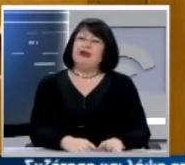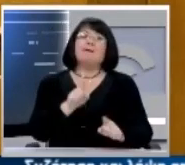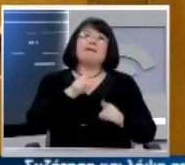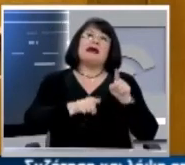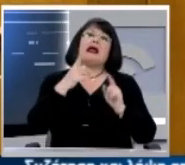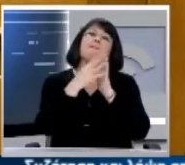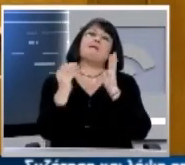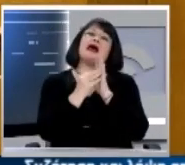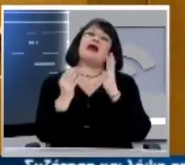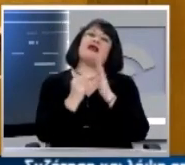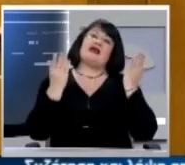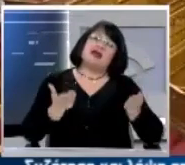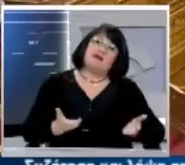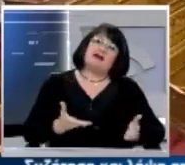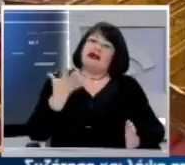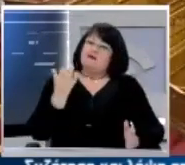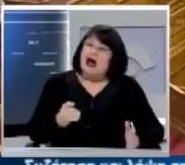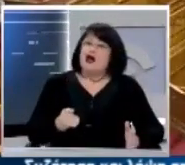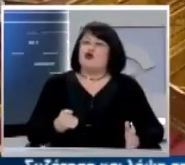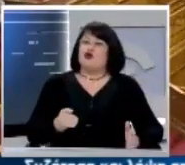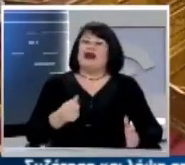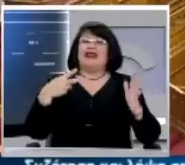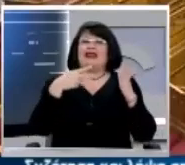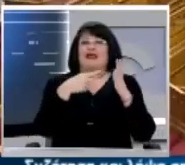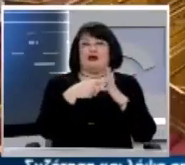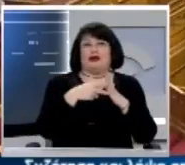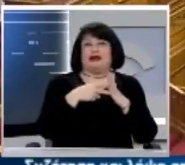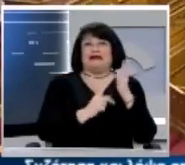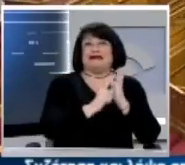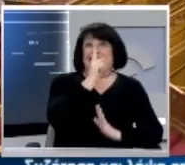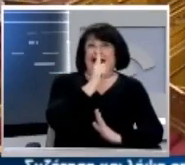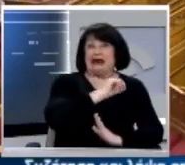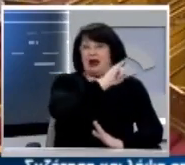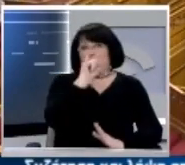Γκυλένια, διότι το είπα στα γερμανικά. Λοιπόν,